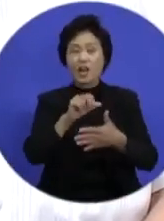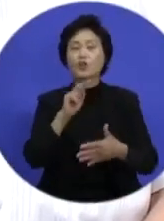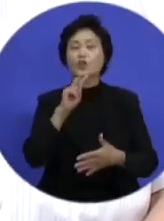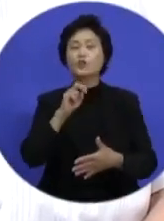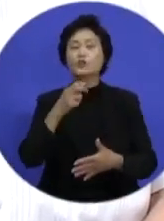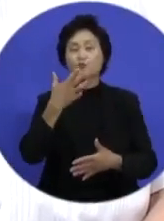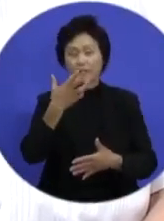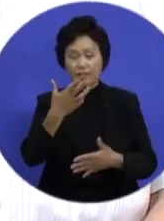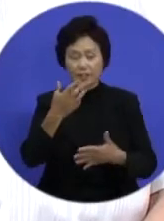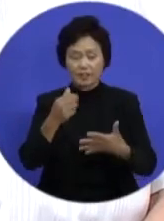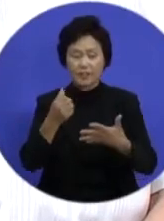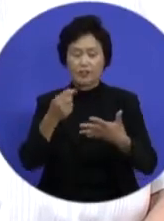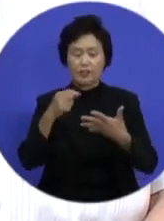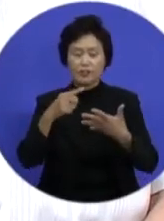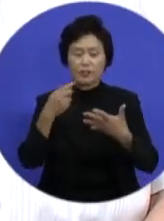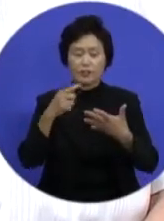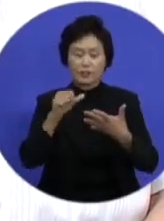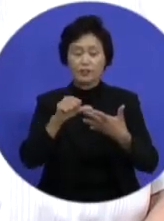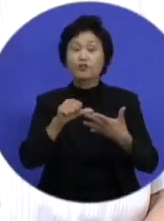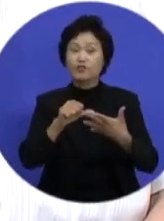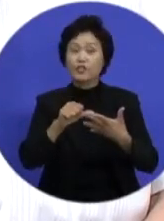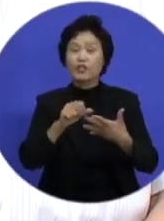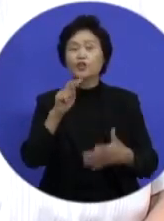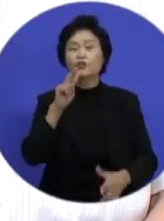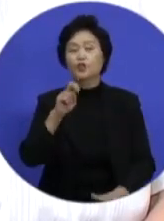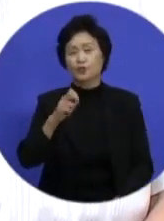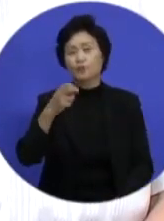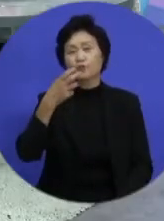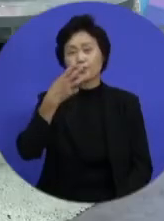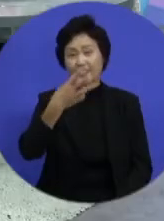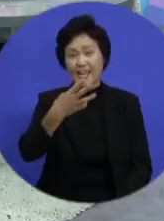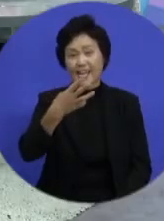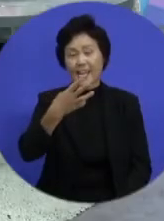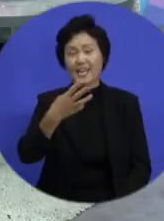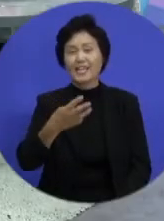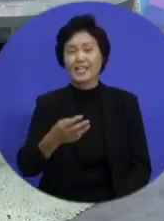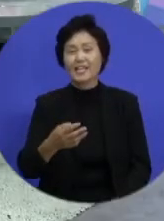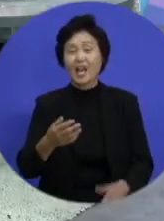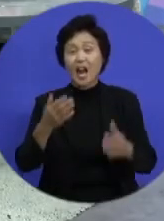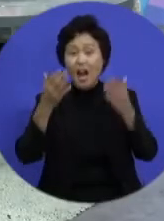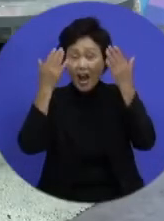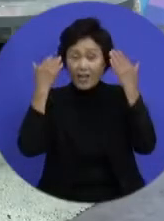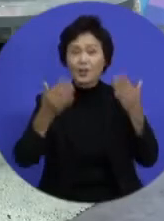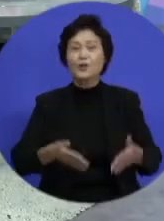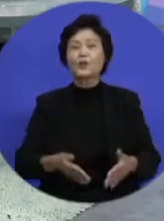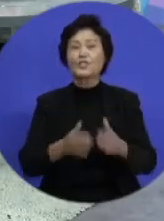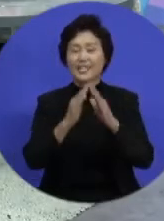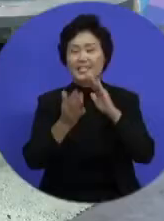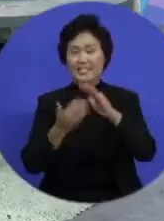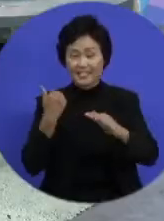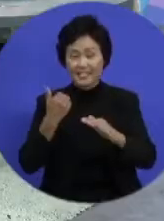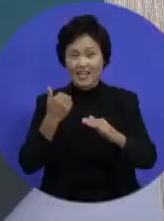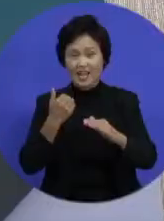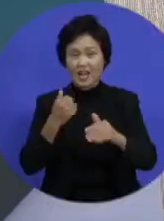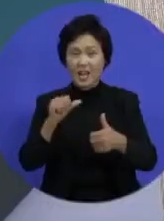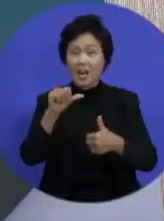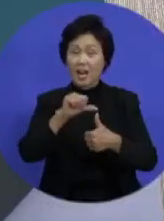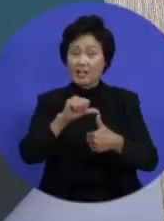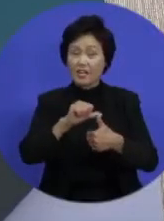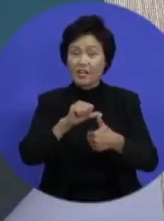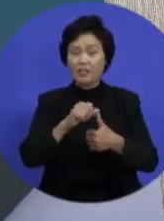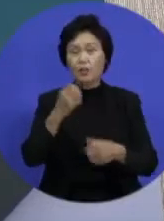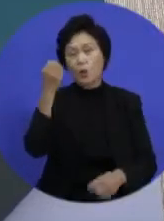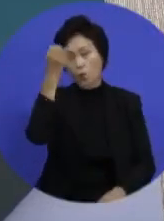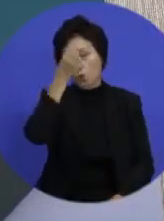28. 둘째는 23. 아, LB 호텔 생기기 전에 그러면 네, 네. 그러니까 큰 아들은 고3 때 저희가